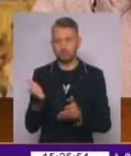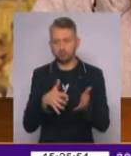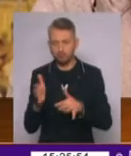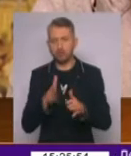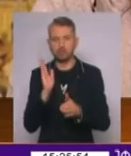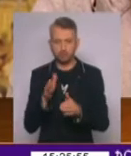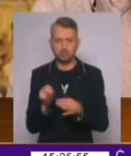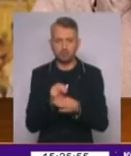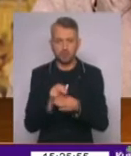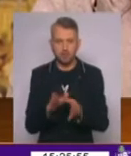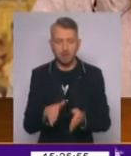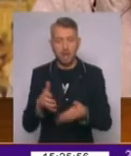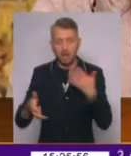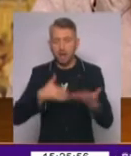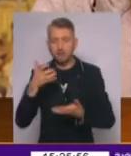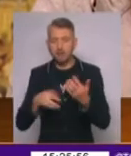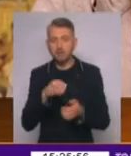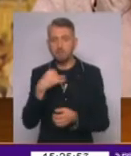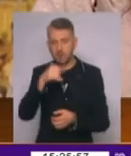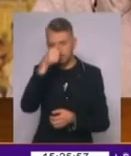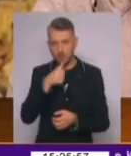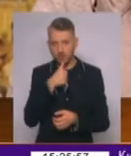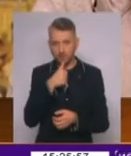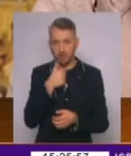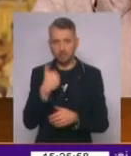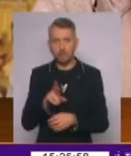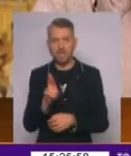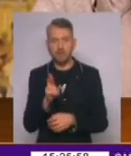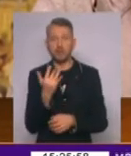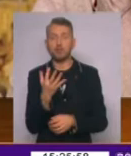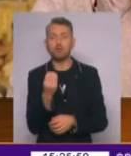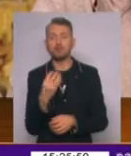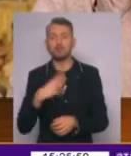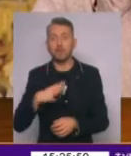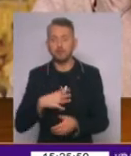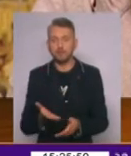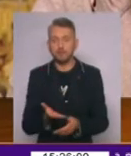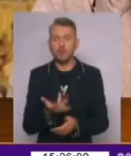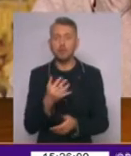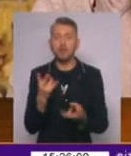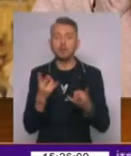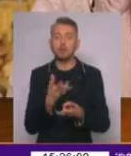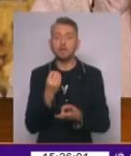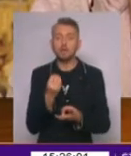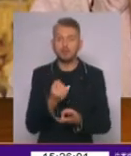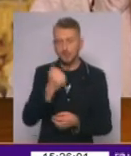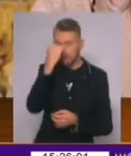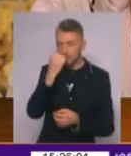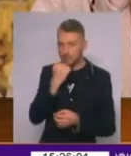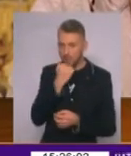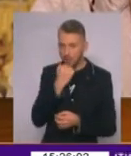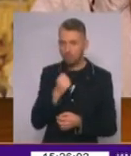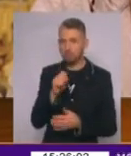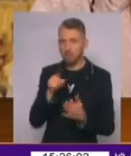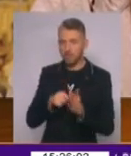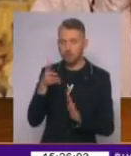зароют. Розриві у маї місяці, уже январь. Скільки ж ще ждати? Дуже дякуємо. Дякуємо. Запитання